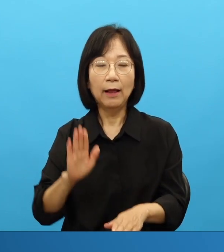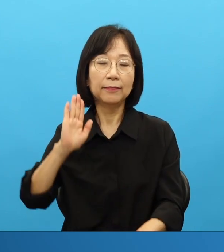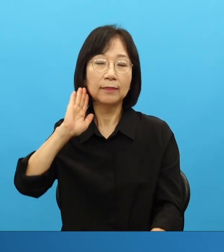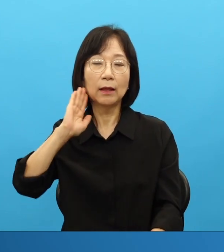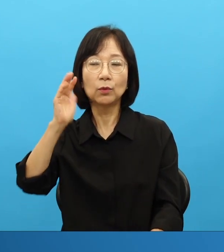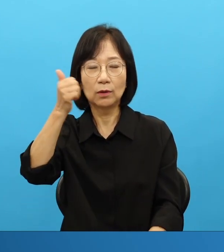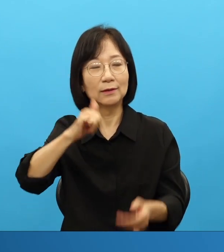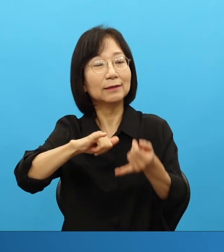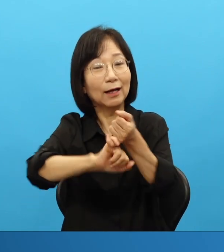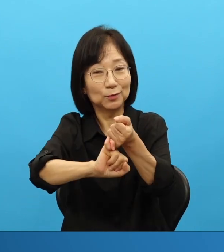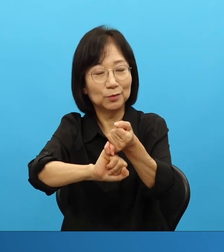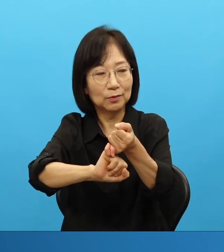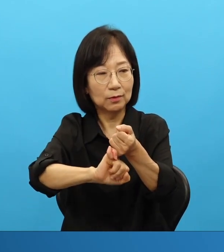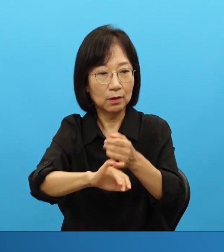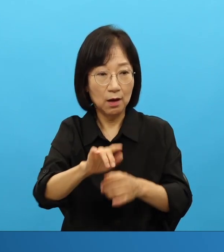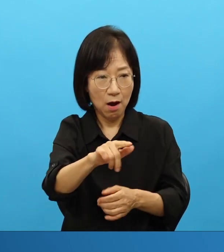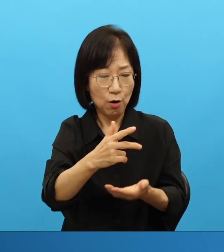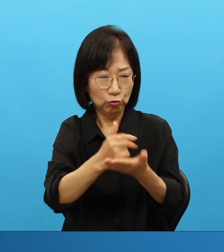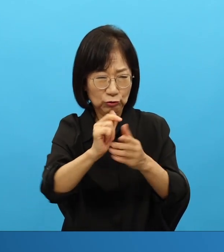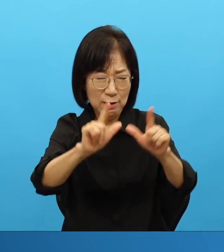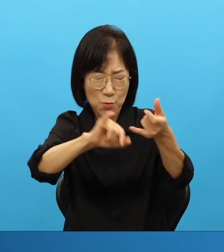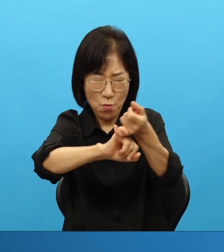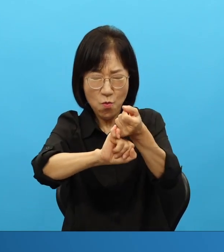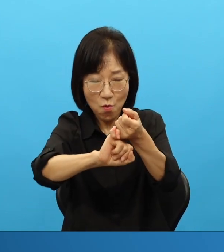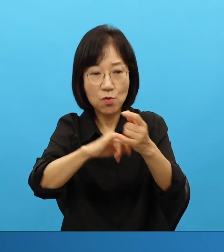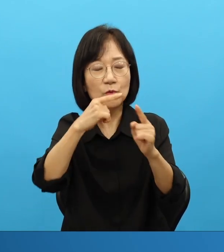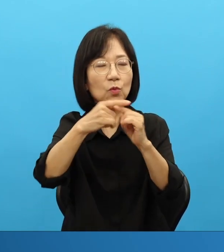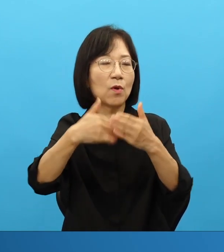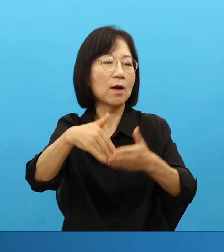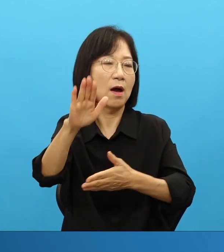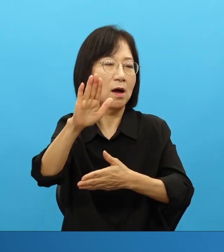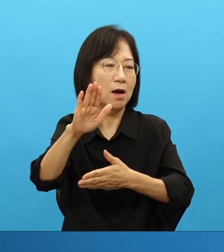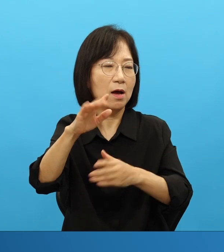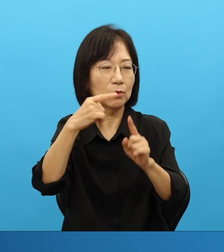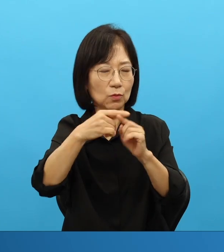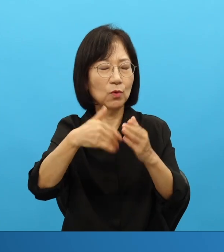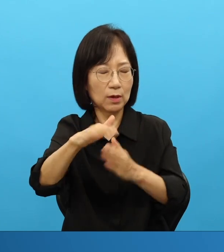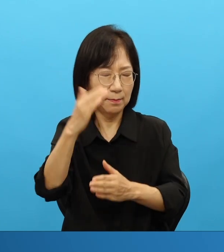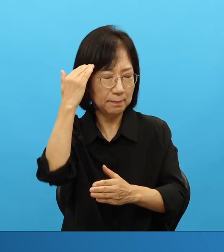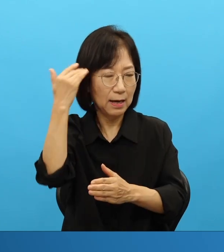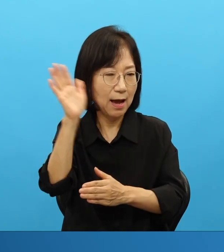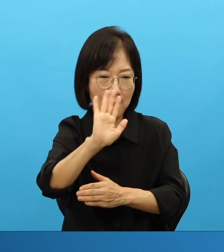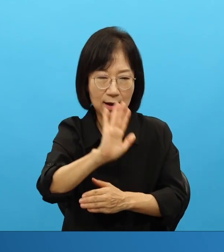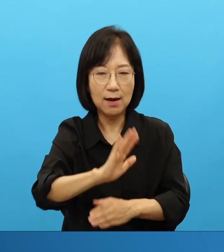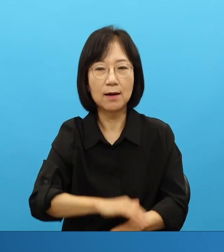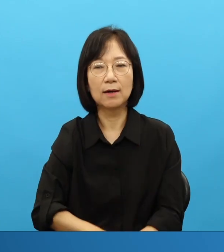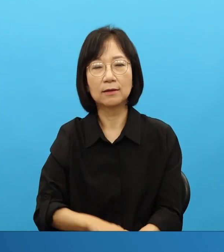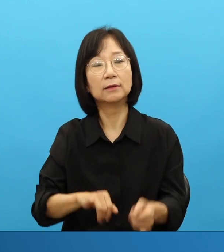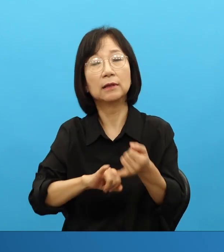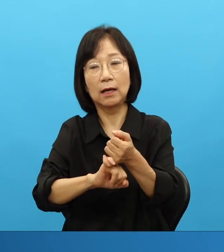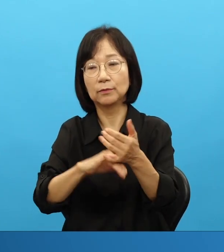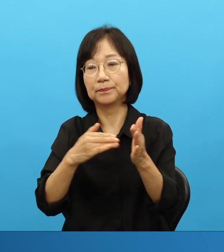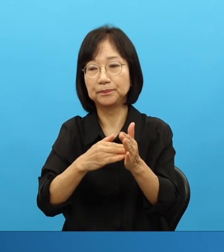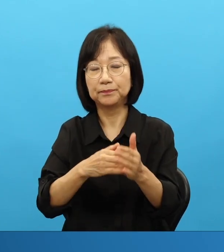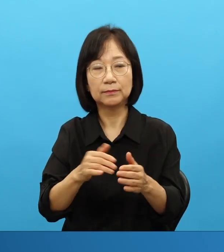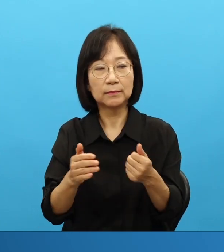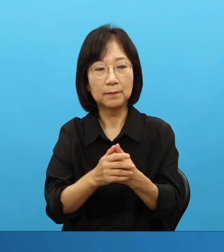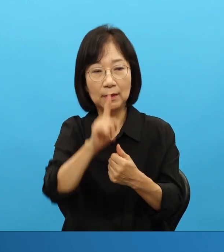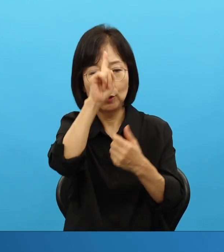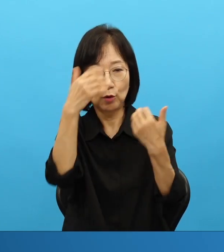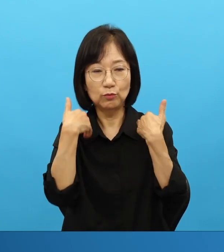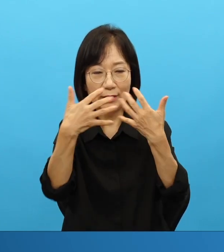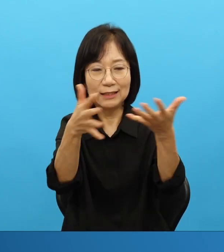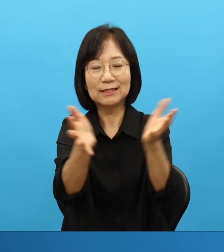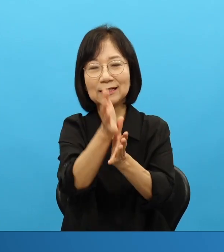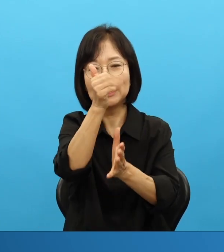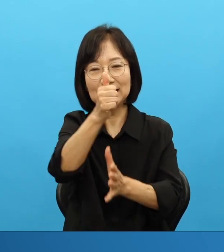어떤 경우도 주일을 지키게 되겠다. no matter what happens, I will help you to keep the Lord's days holy. 그래가지고 장관 했잖아요. And that's why he took